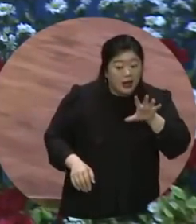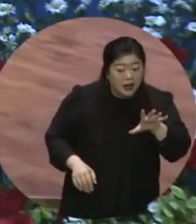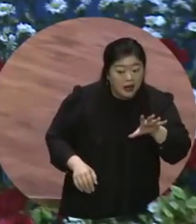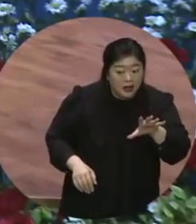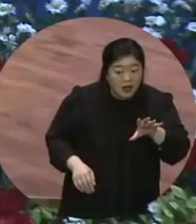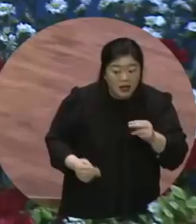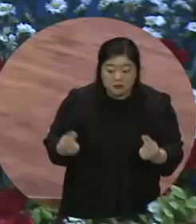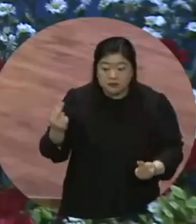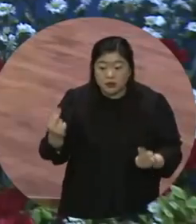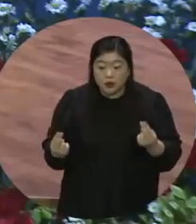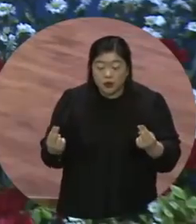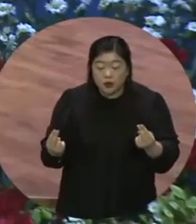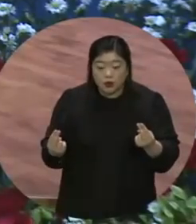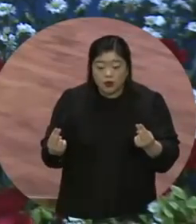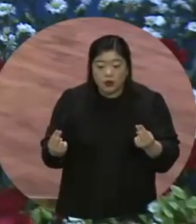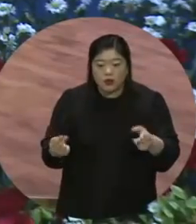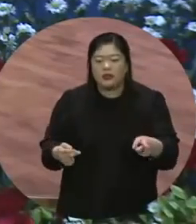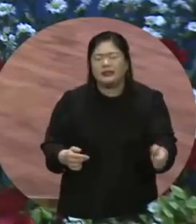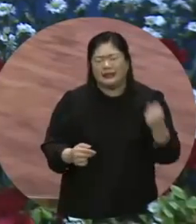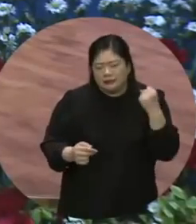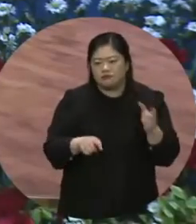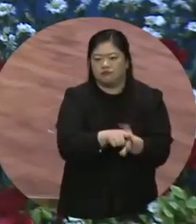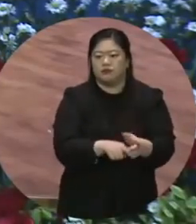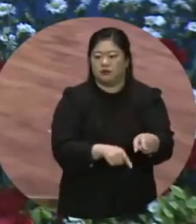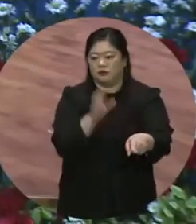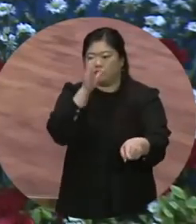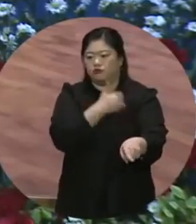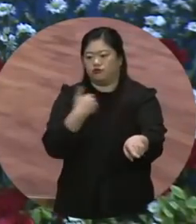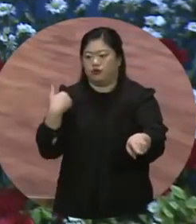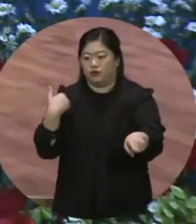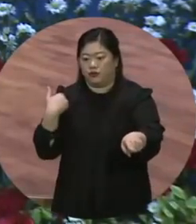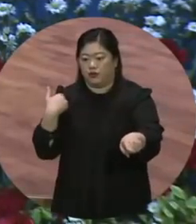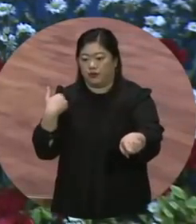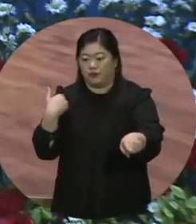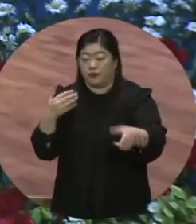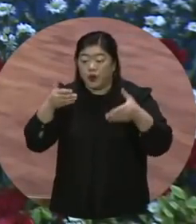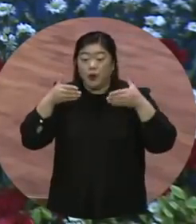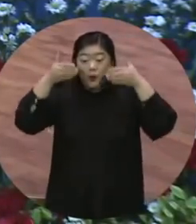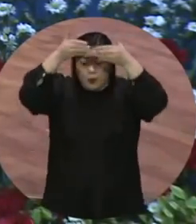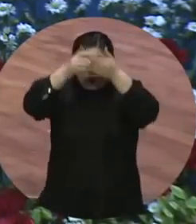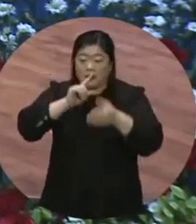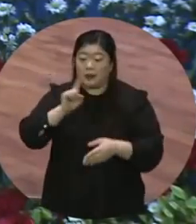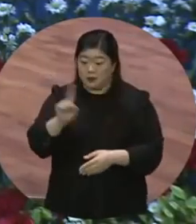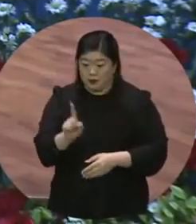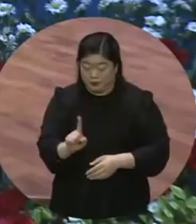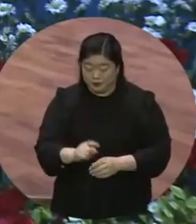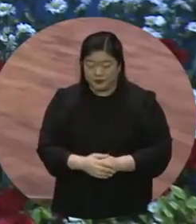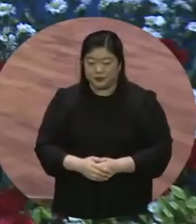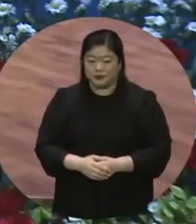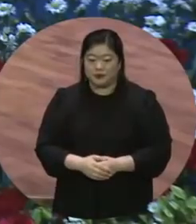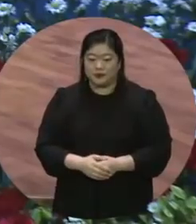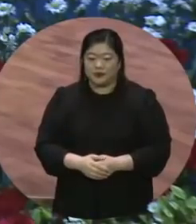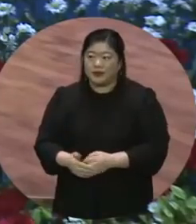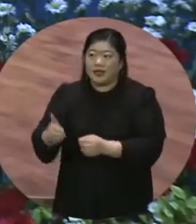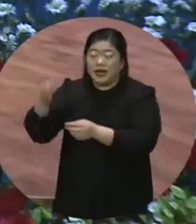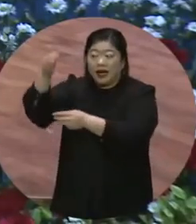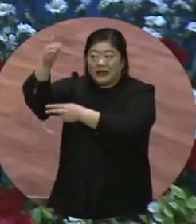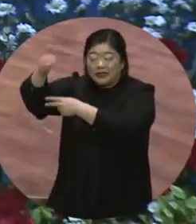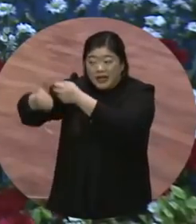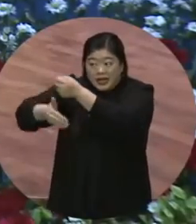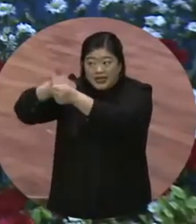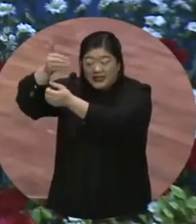그게 전주교예요. 전주교 교황 프란시스코가 뭐라 말했냐? 신의